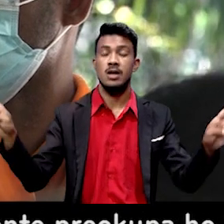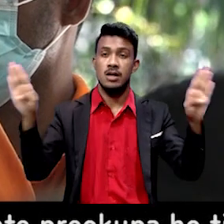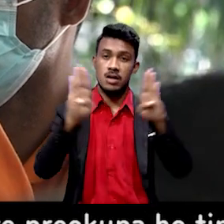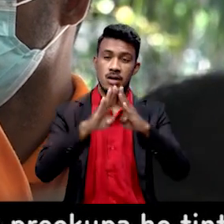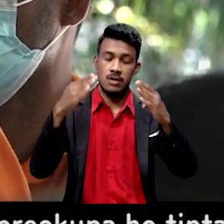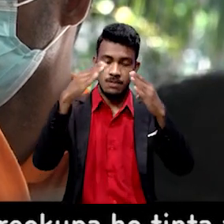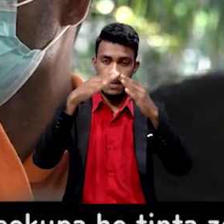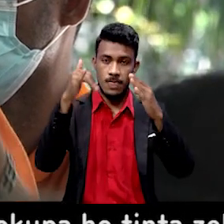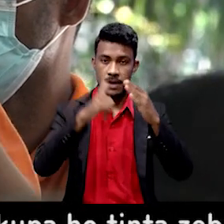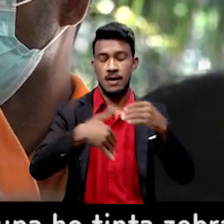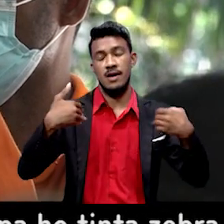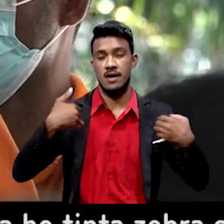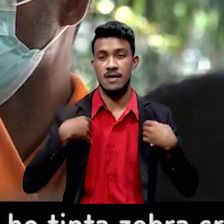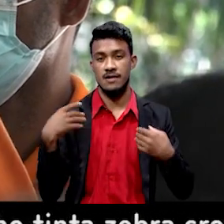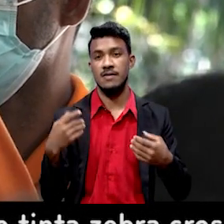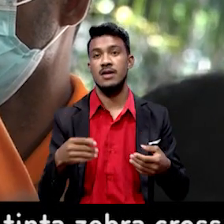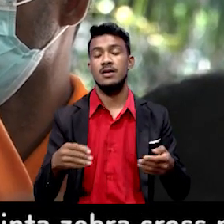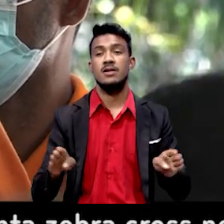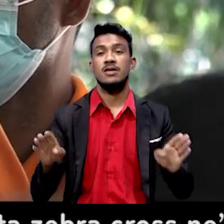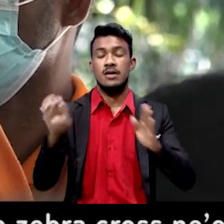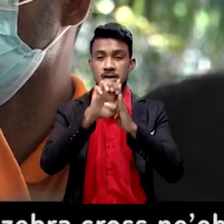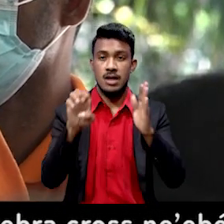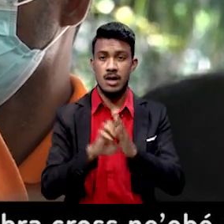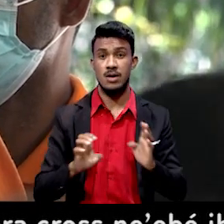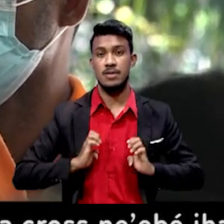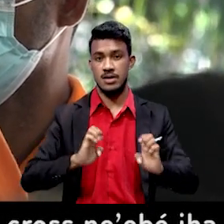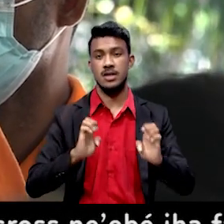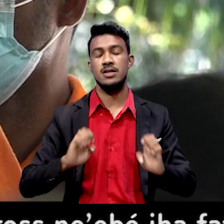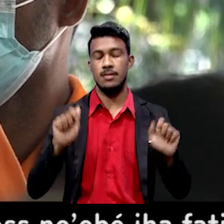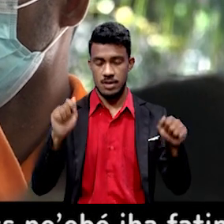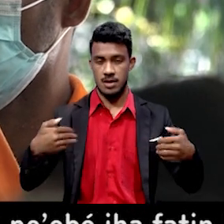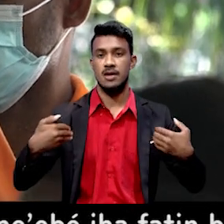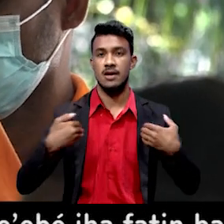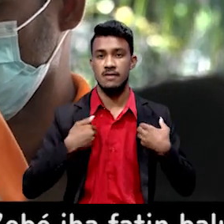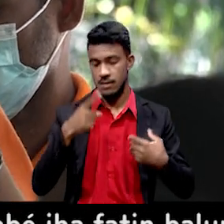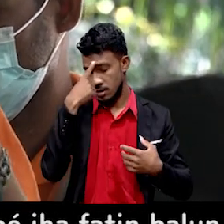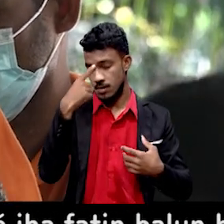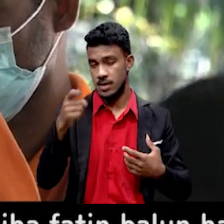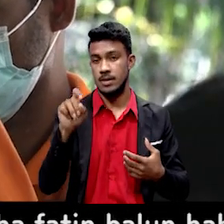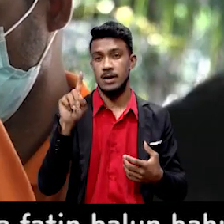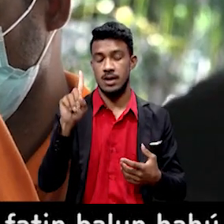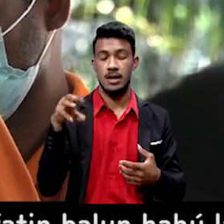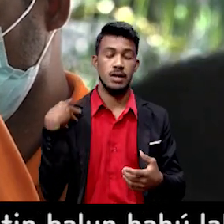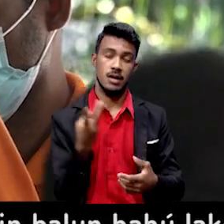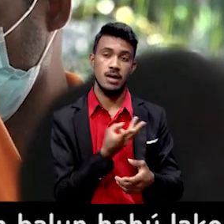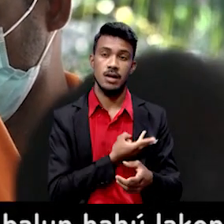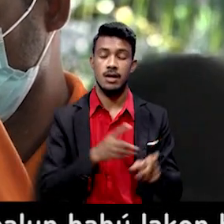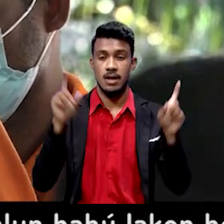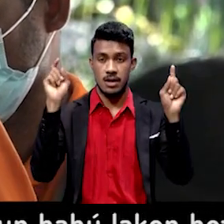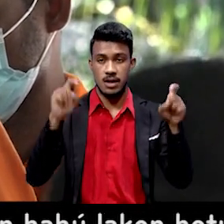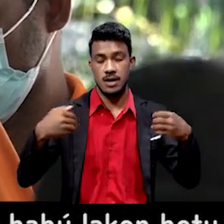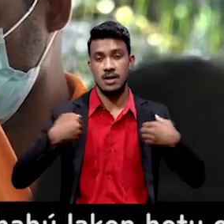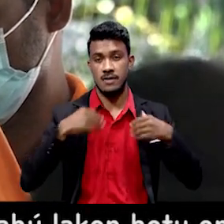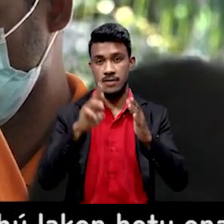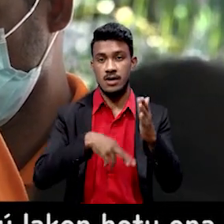sufali stado emergensi bele mo sufali tambene maka ita tenki iha regulamentu balu